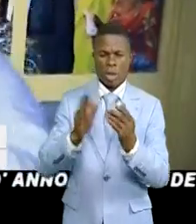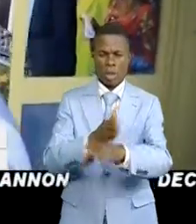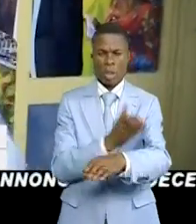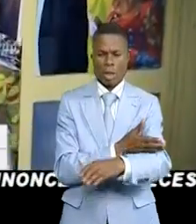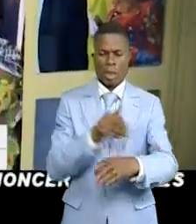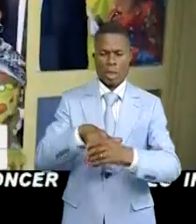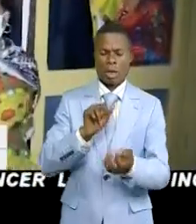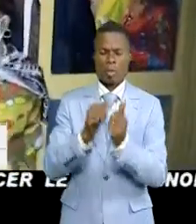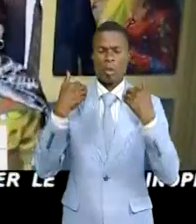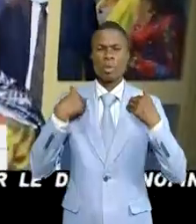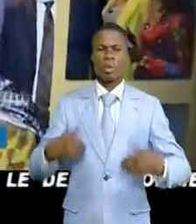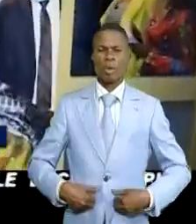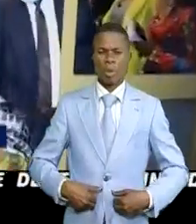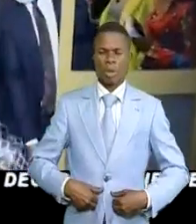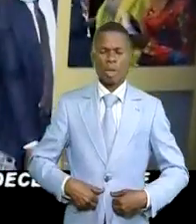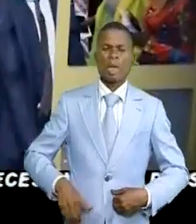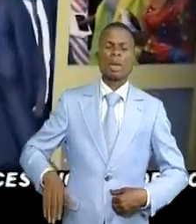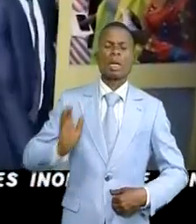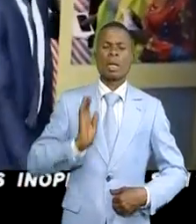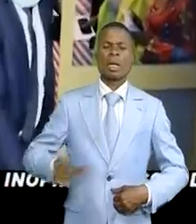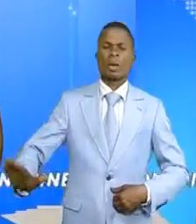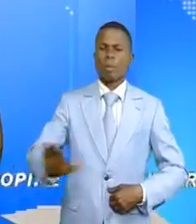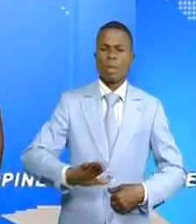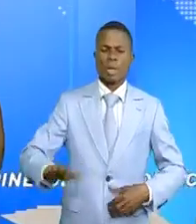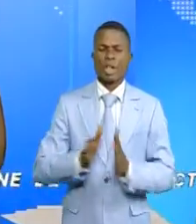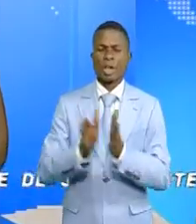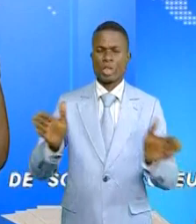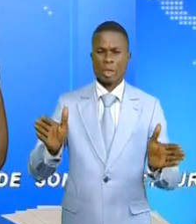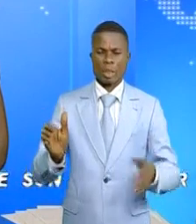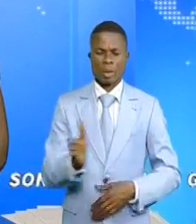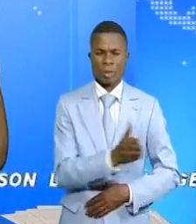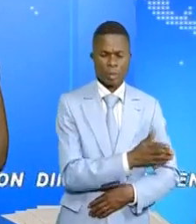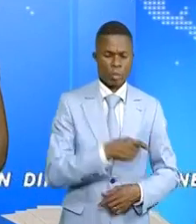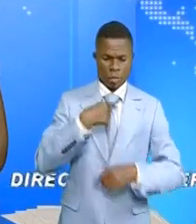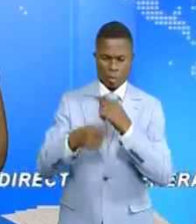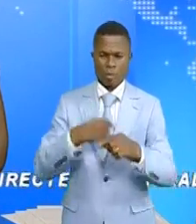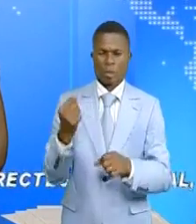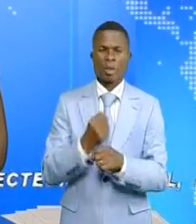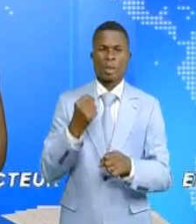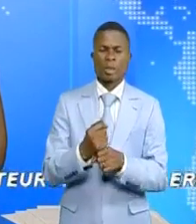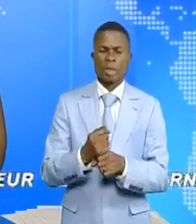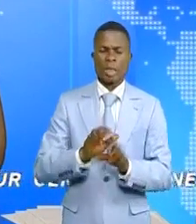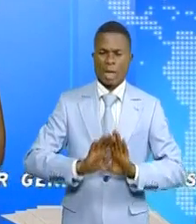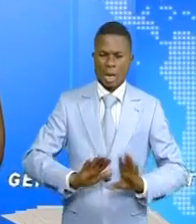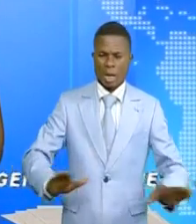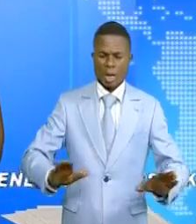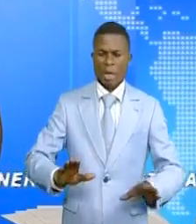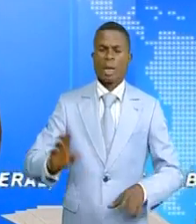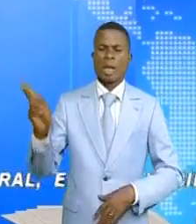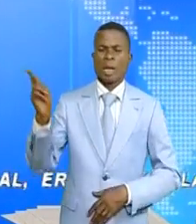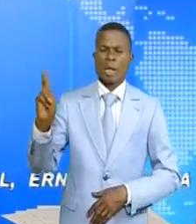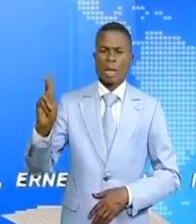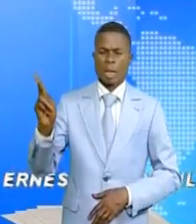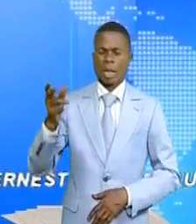dans le domaine de santé sur toute l'étendue du territoire national. Lancement aux travaux de salubrité à Kananga par